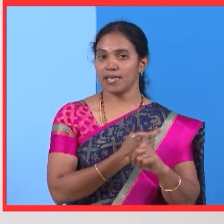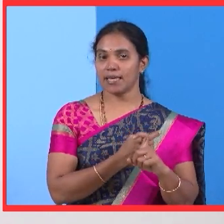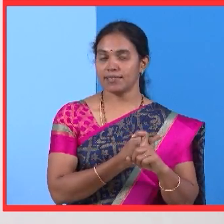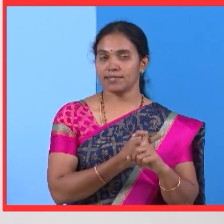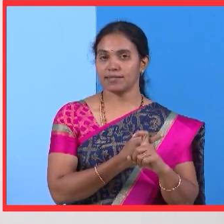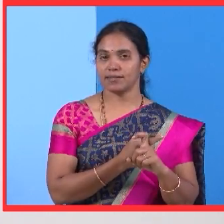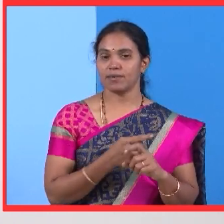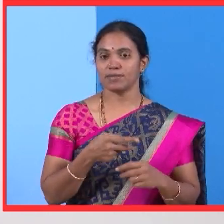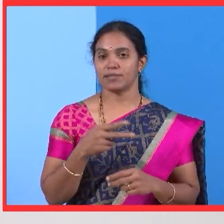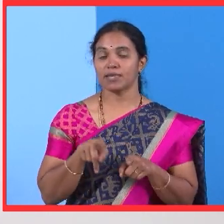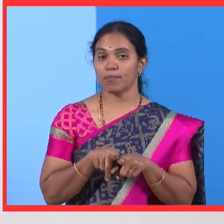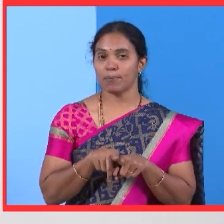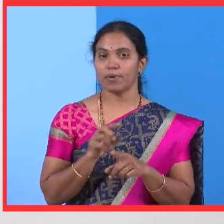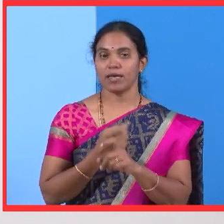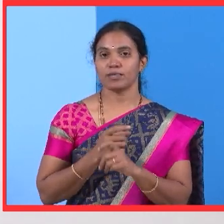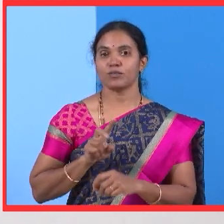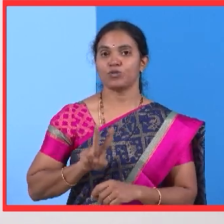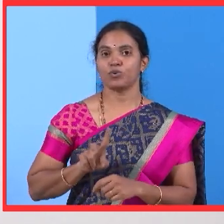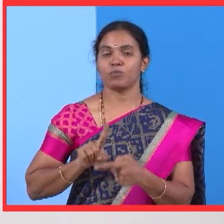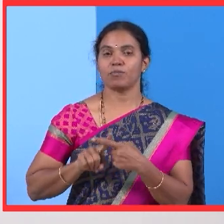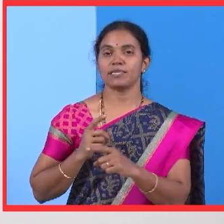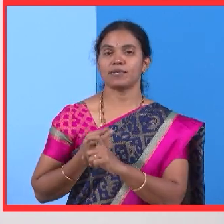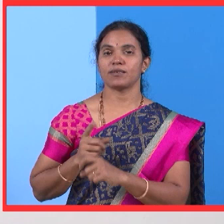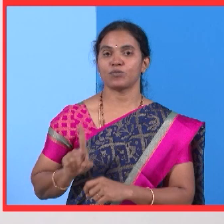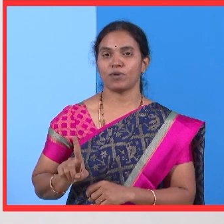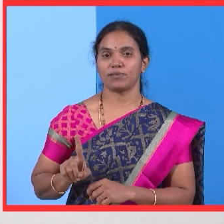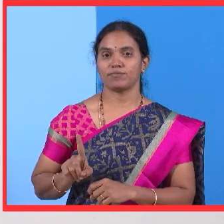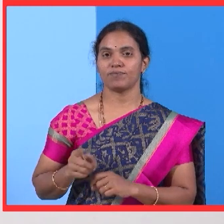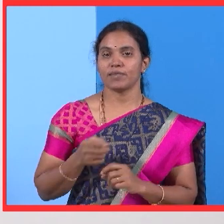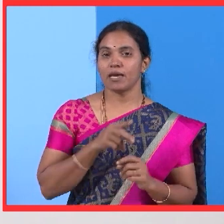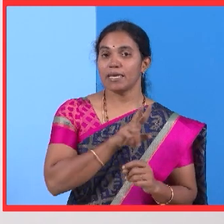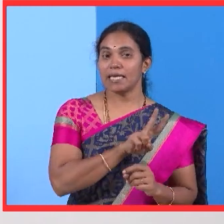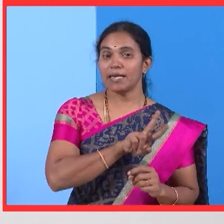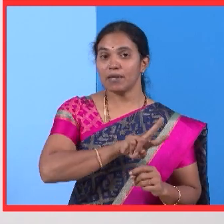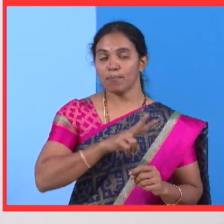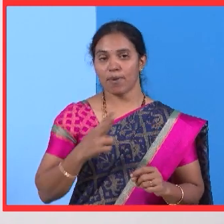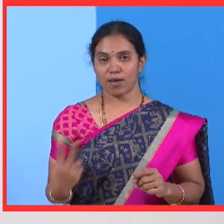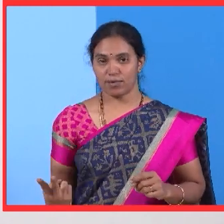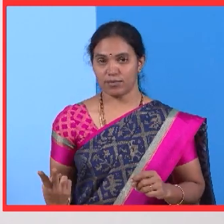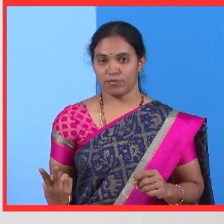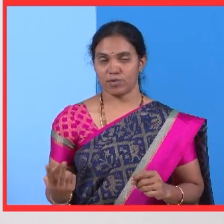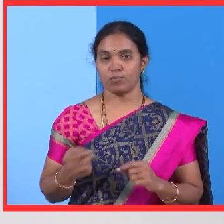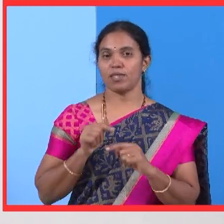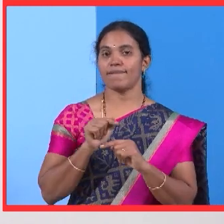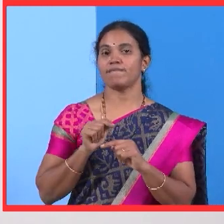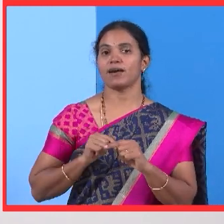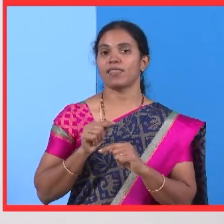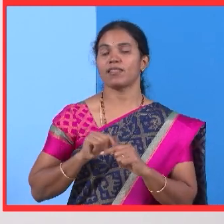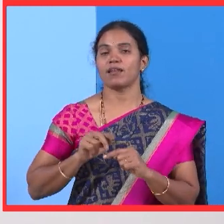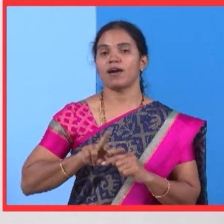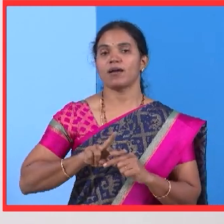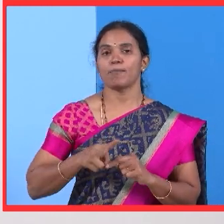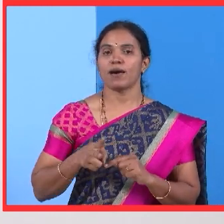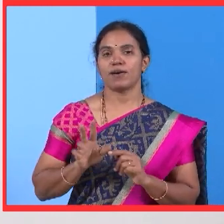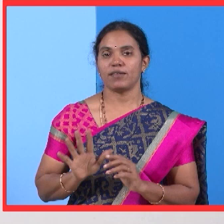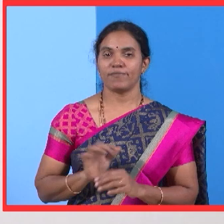ரெண்டுங்கிறது காரணி, இந்த ரெண்டு என்ற காரணியானது வலப்பக்கம் செல்லும் பொழுது பகுதியில் வரும். இங்கு பெருக்கல் வகுத்தலாகும்